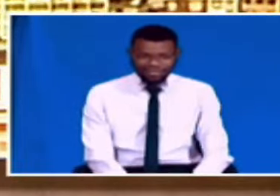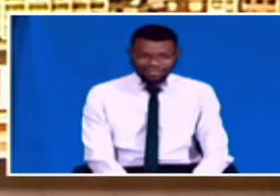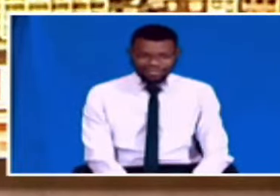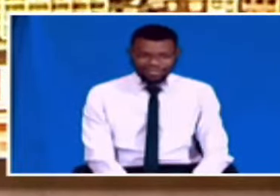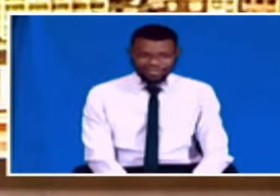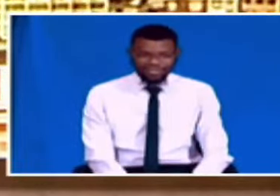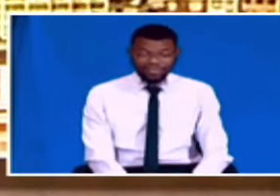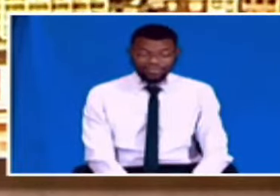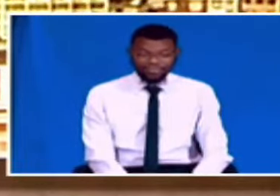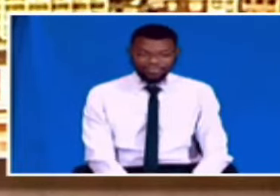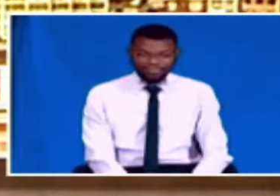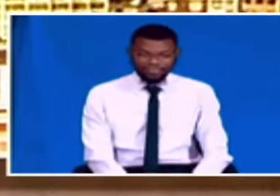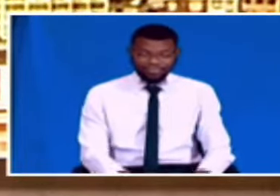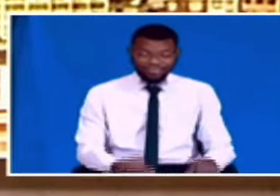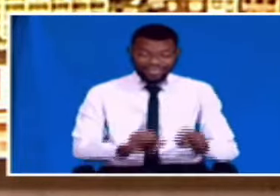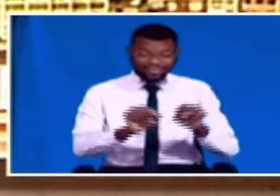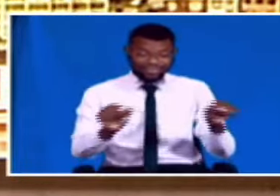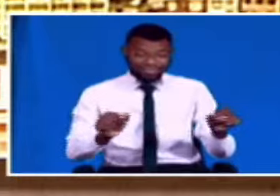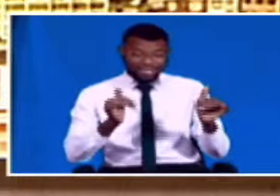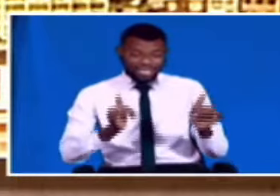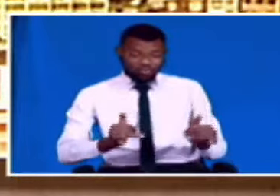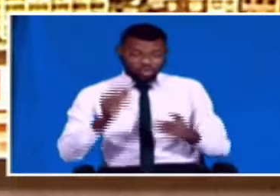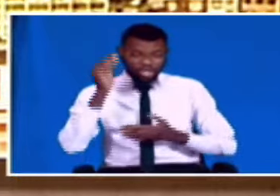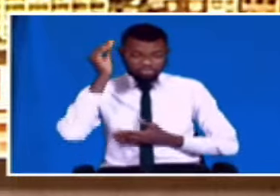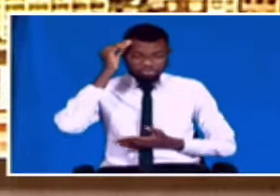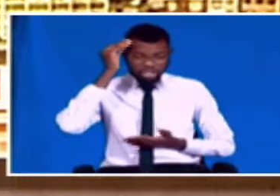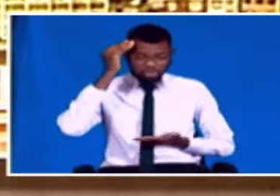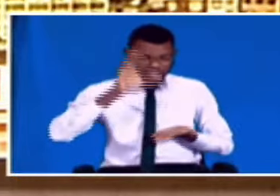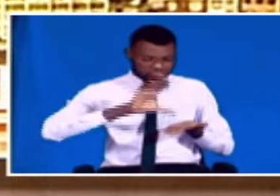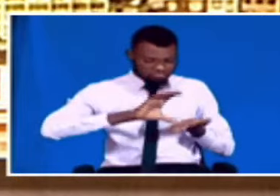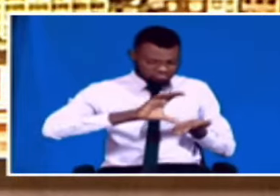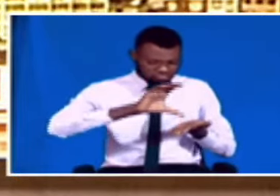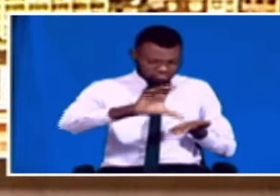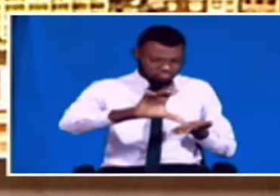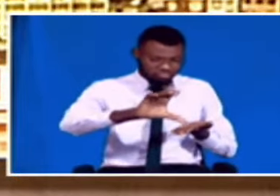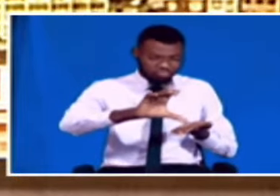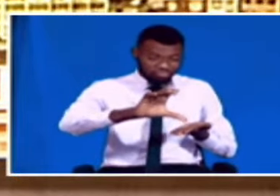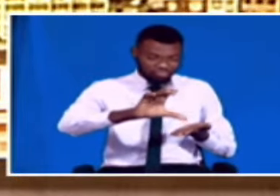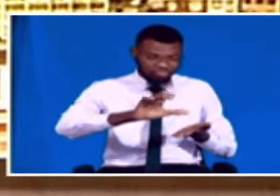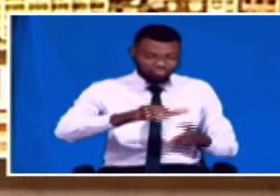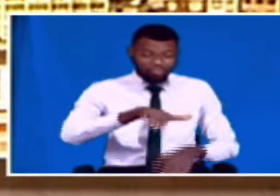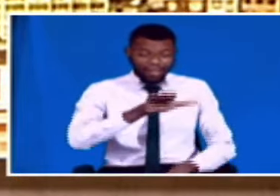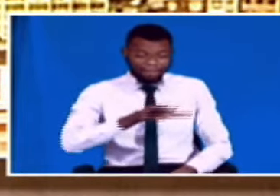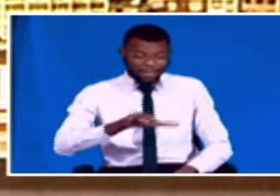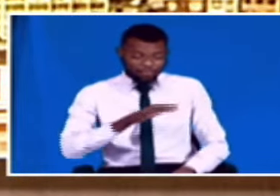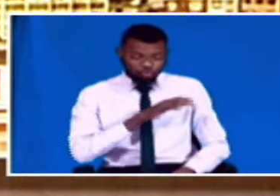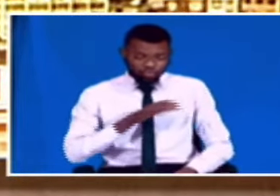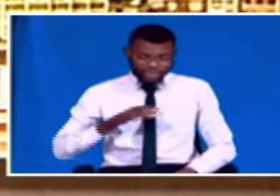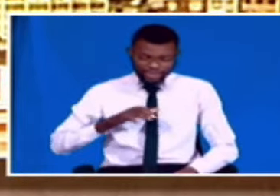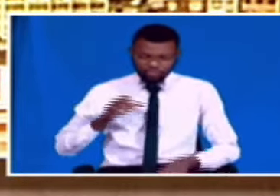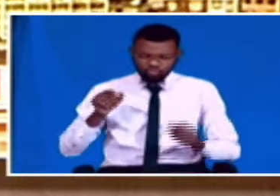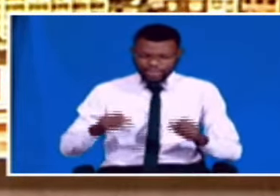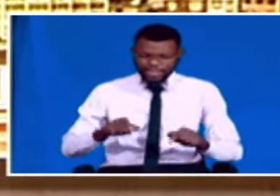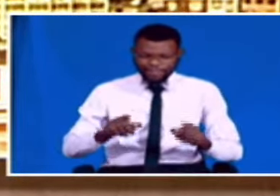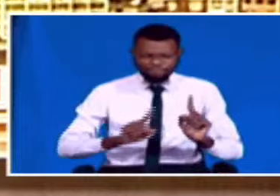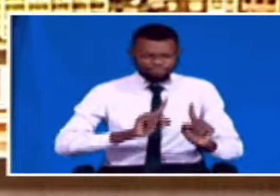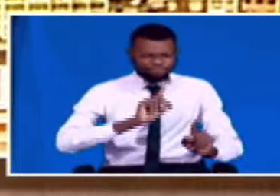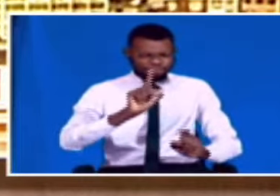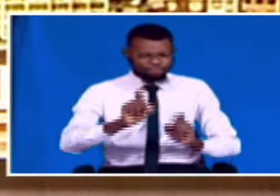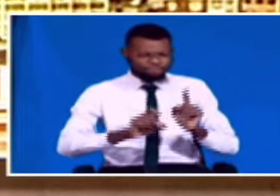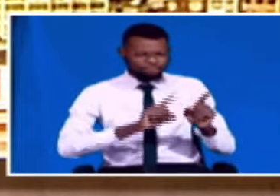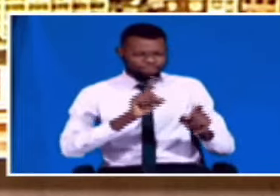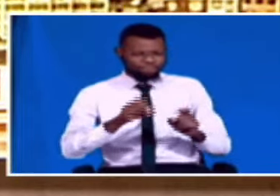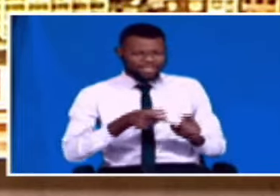Kwingineko, mfumo mpya wa ufadhili wa elimu umepigwa darubini na kamati ya bunge kuhusu elimu, ambayo imeibua maswali kuhusiana